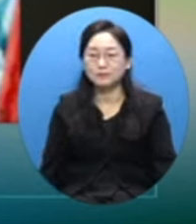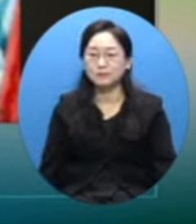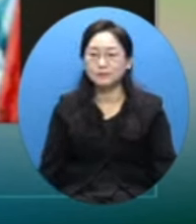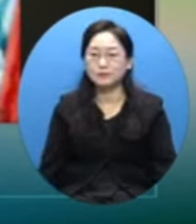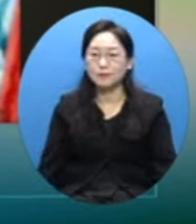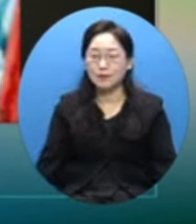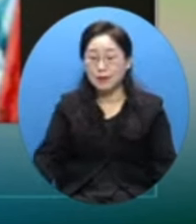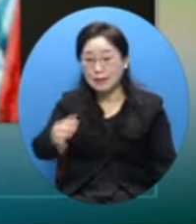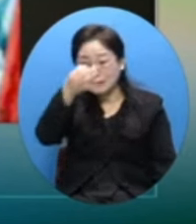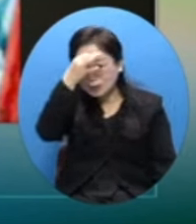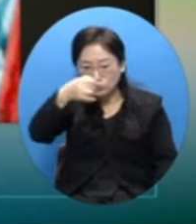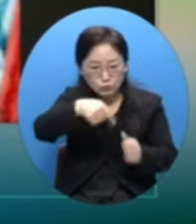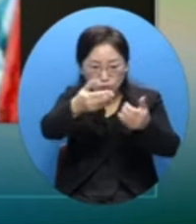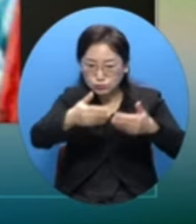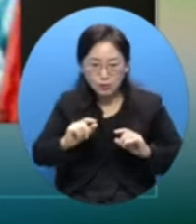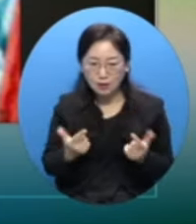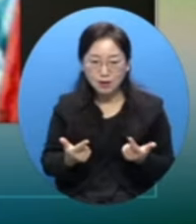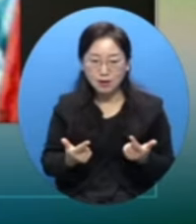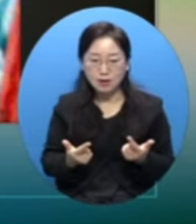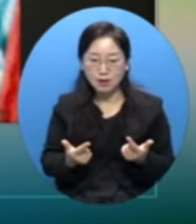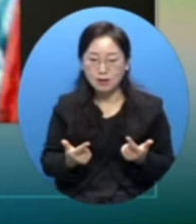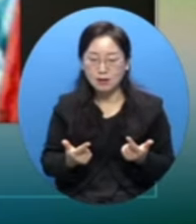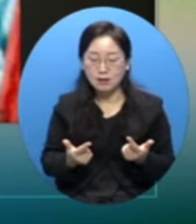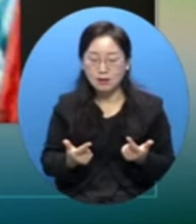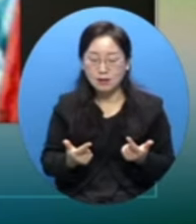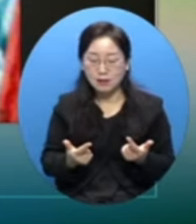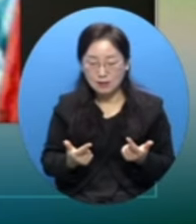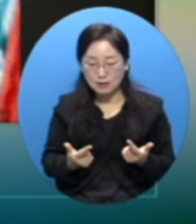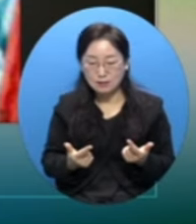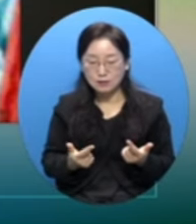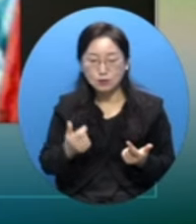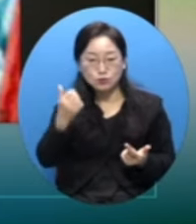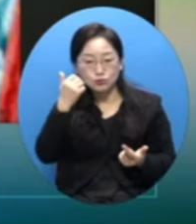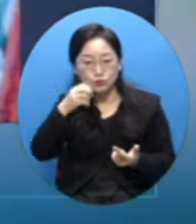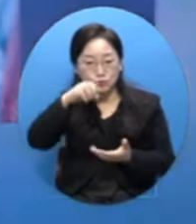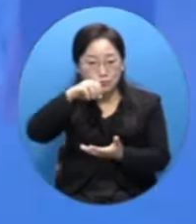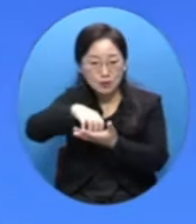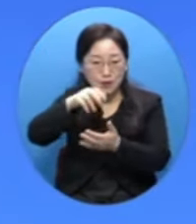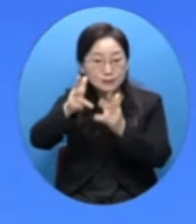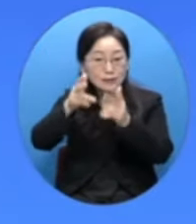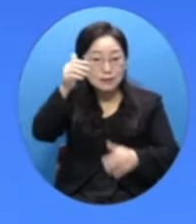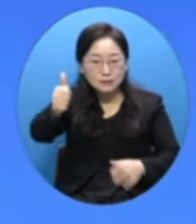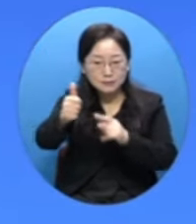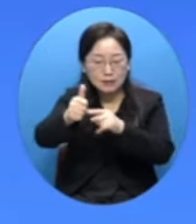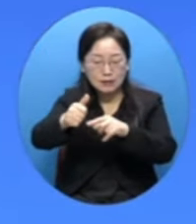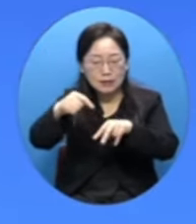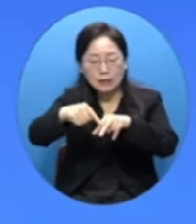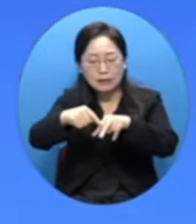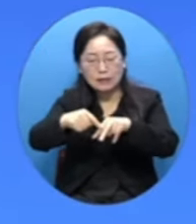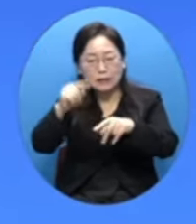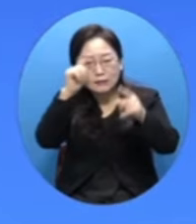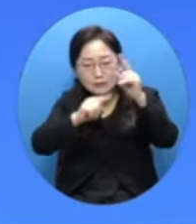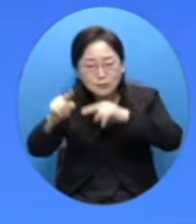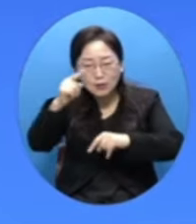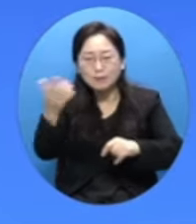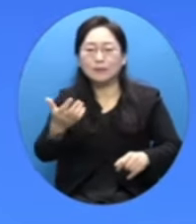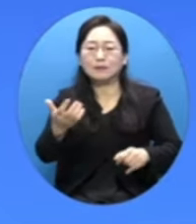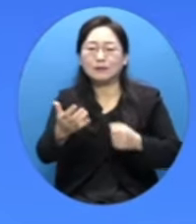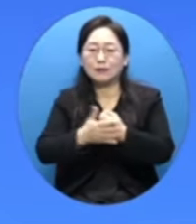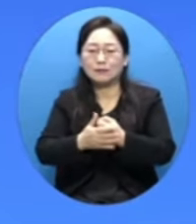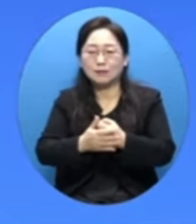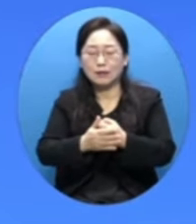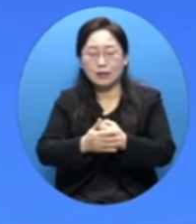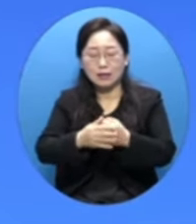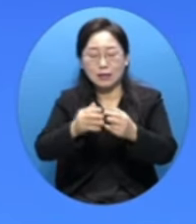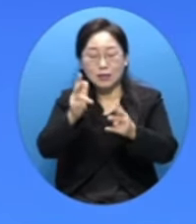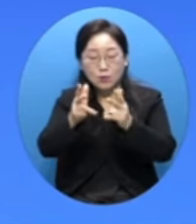아무도 기술을 가르쳐 주려고 하지 않아요. 그러다가 한 제과점 사장님이 다리가 다쳐갖고 제가 잠을 네가